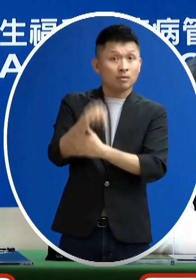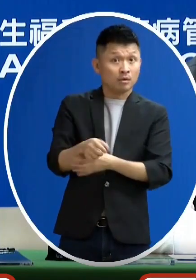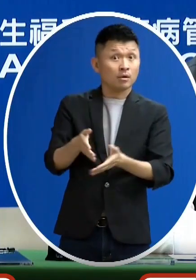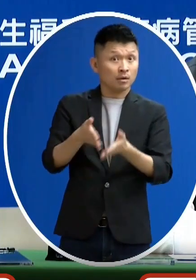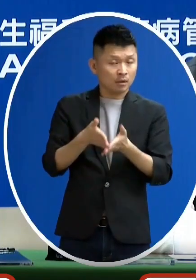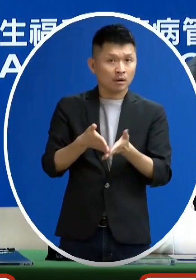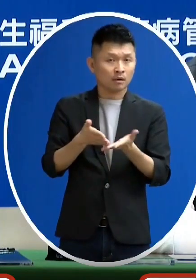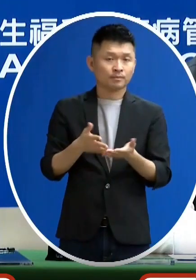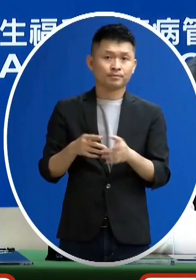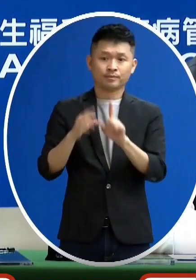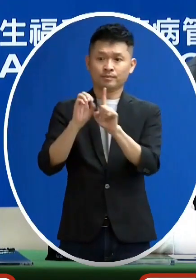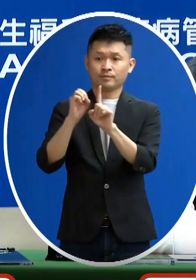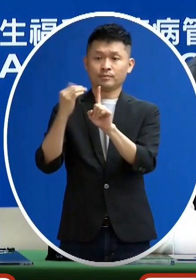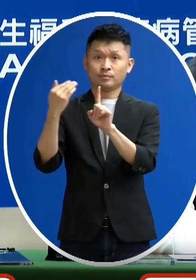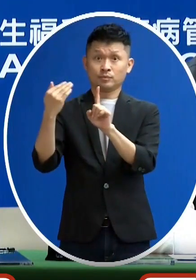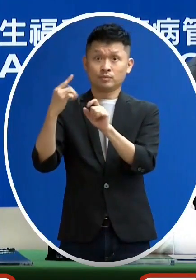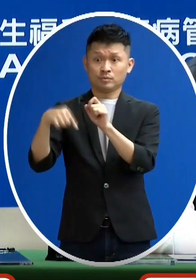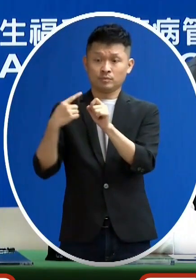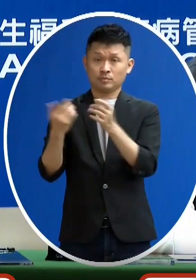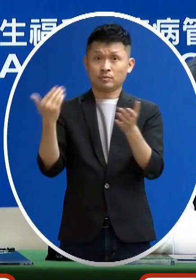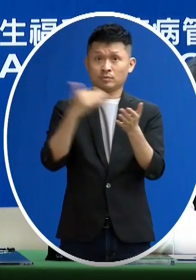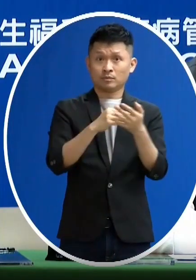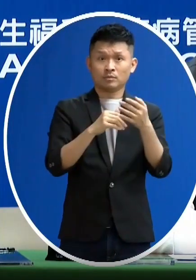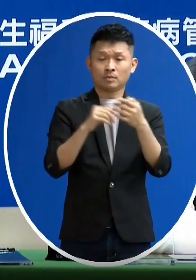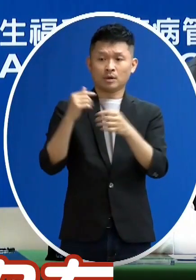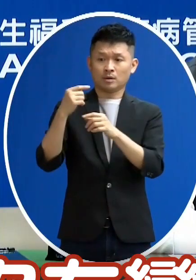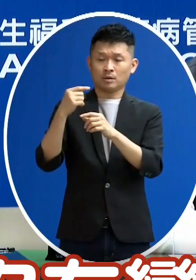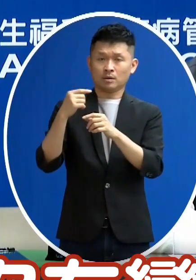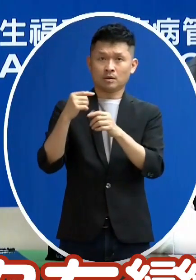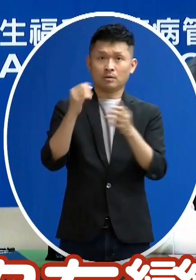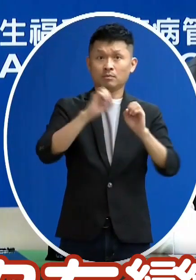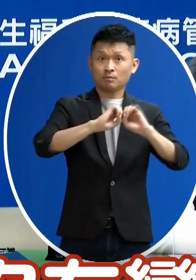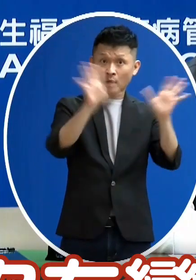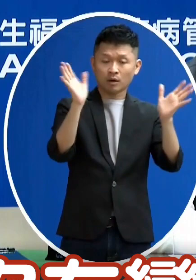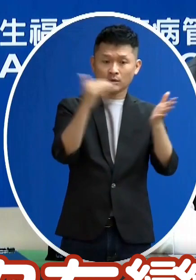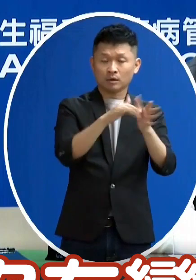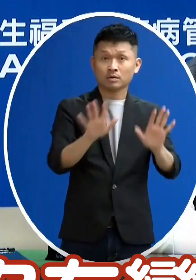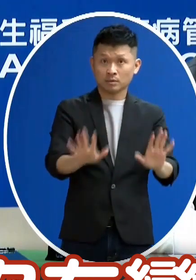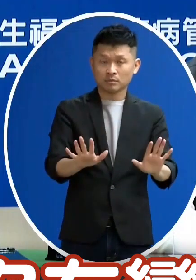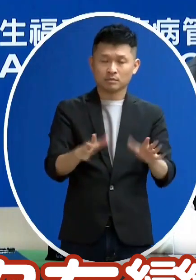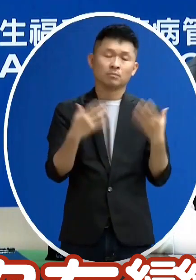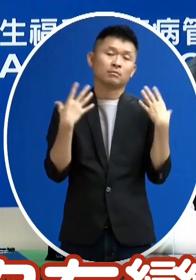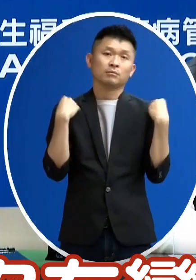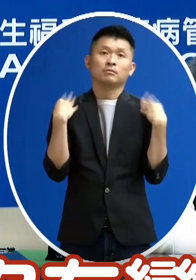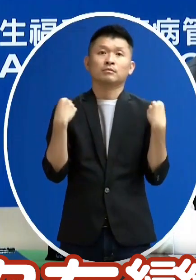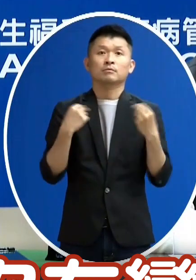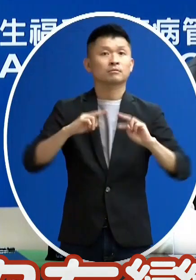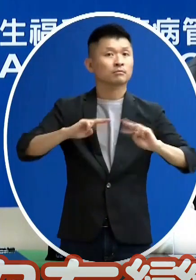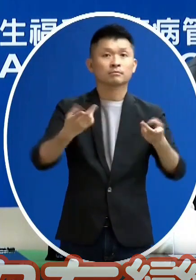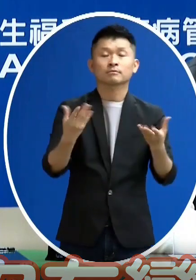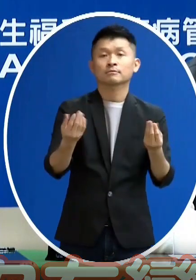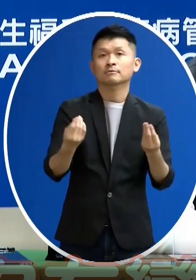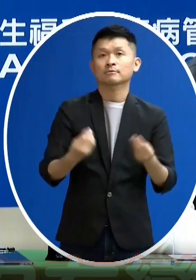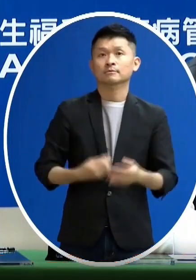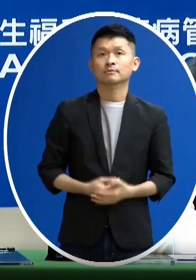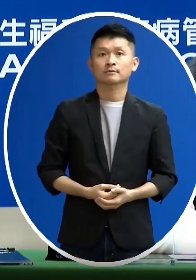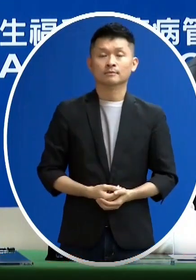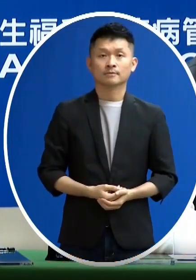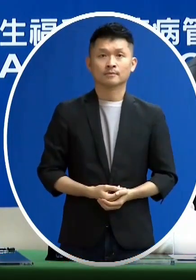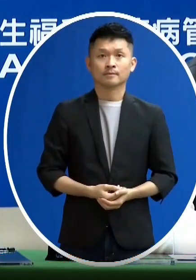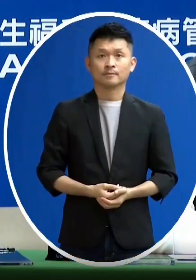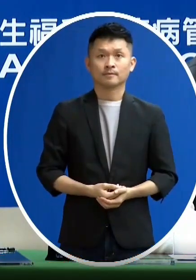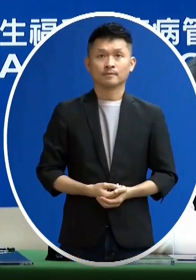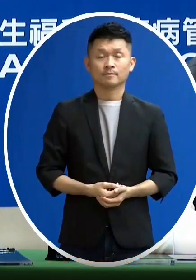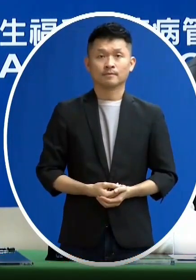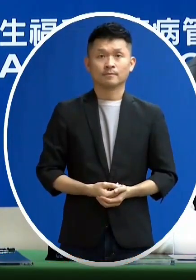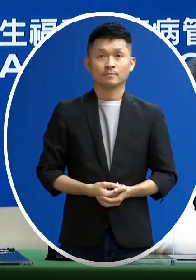从109年到我们公告1月15号到现在，这个公告都没有变。好，这公告都没有变。那至于